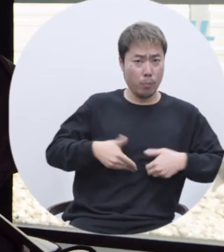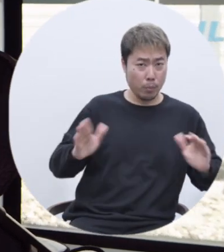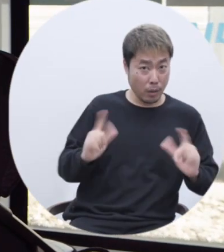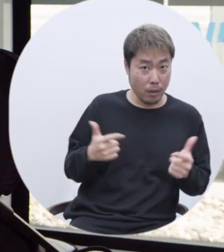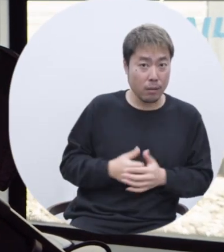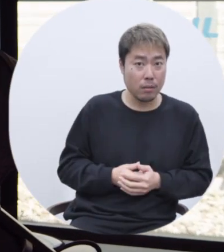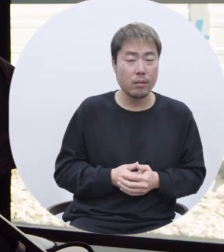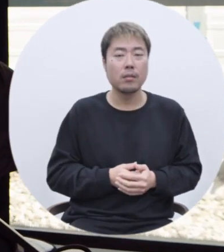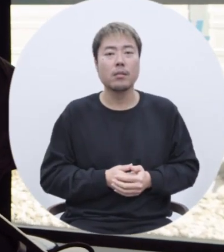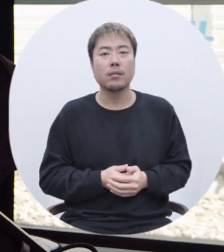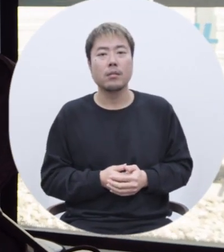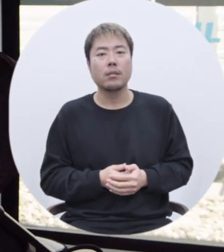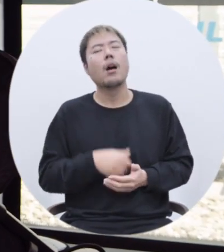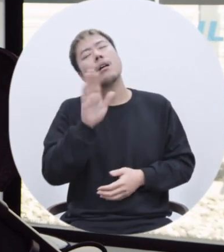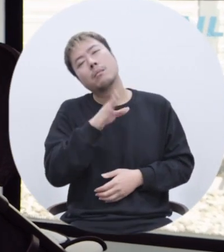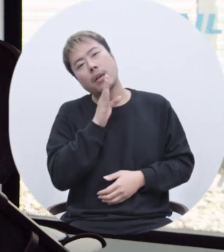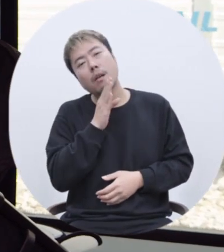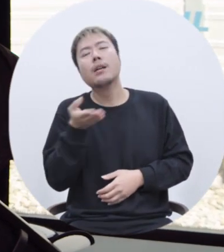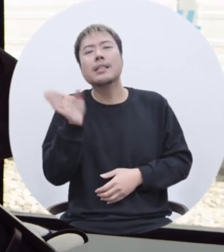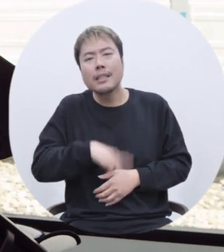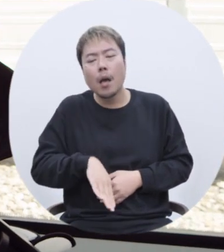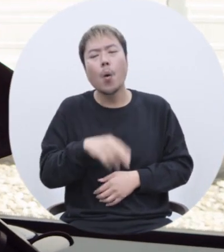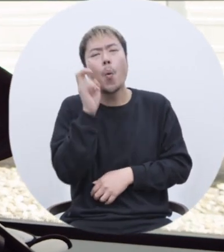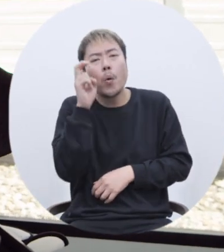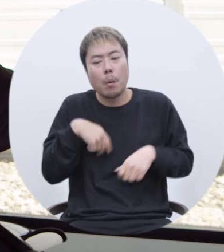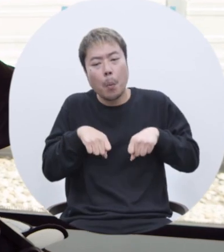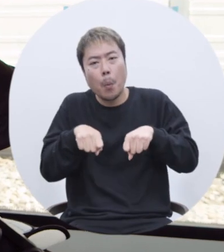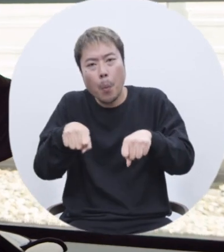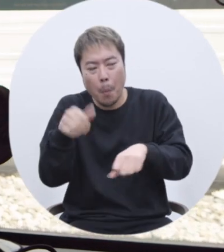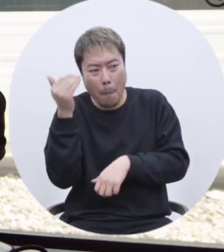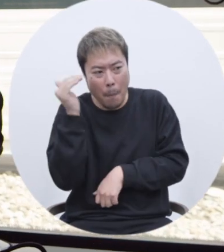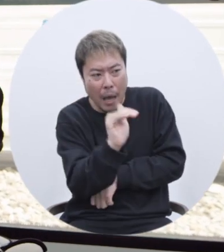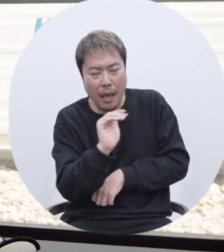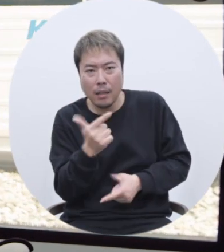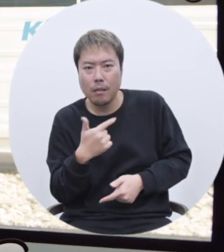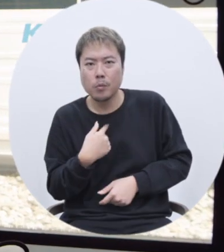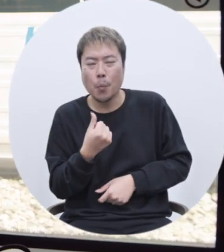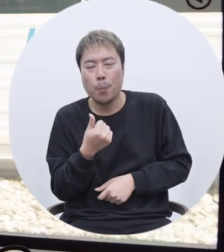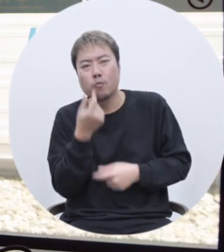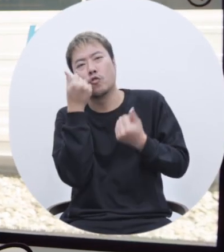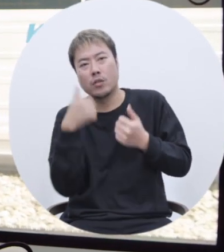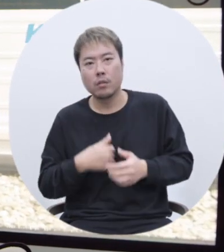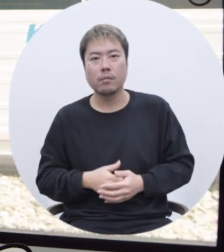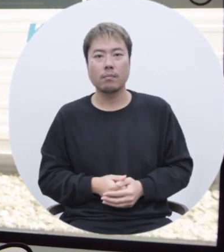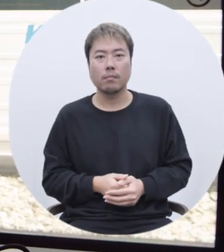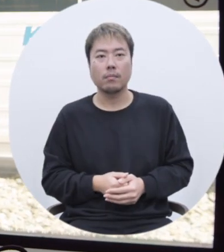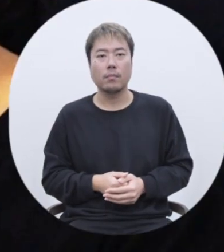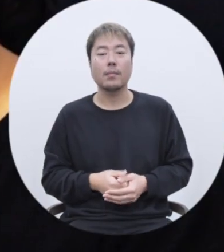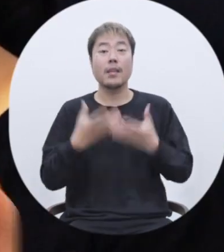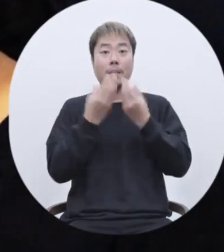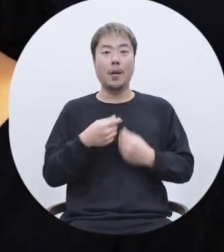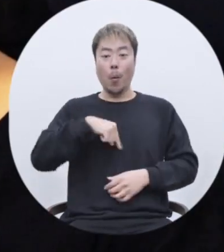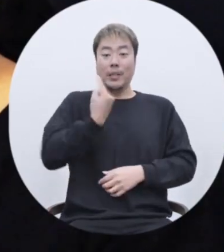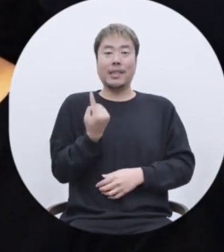미안해할 건 없잖아. 네? 미안해할 건 없잖아. 근데 이제 혹시나 방해가 될까봐. 네.